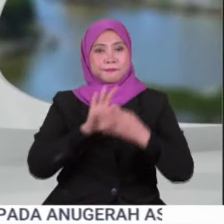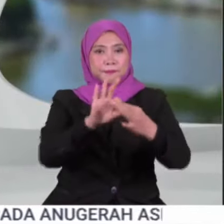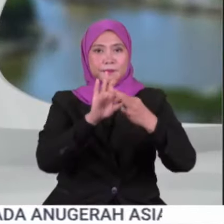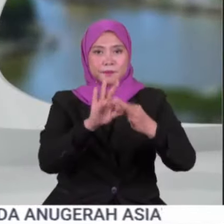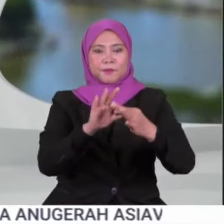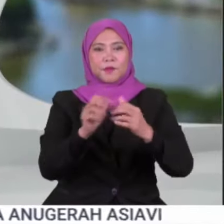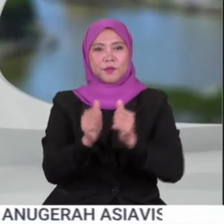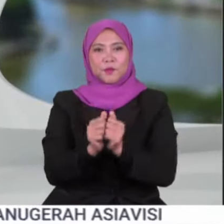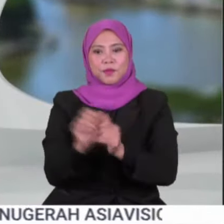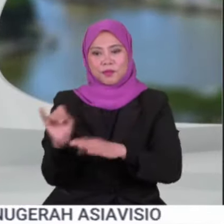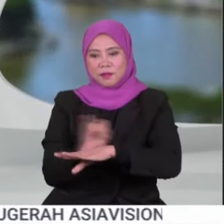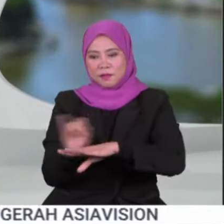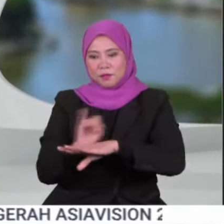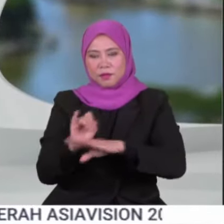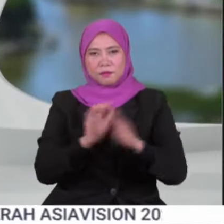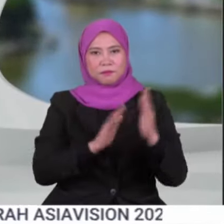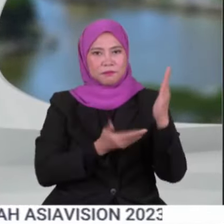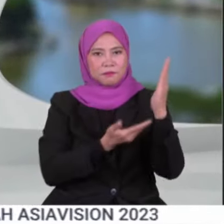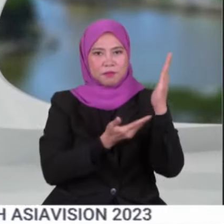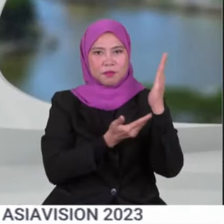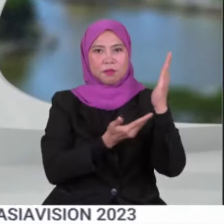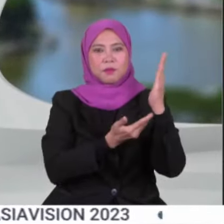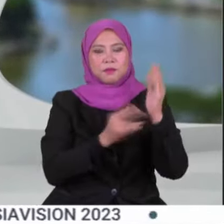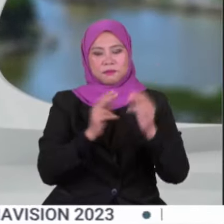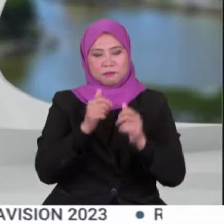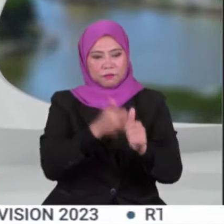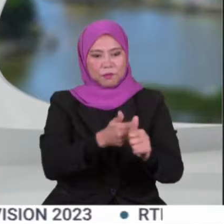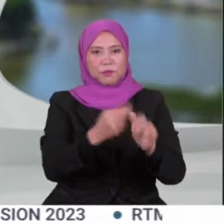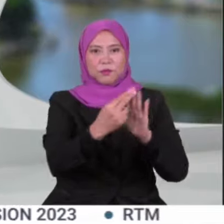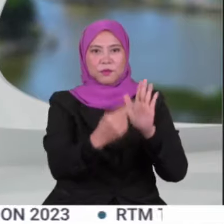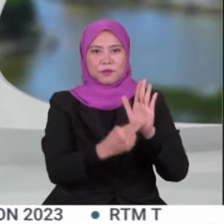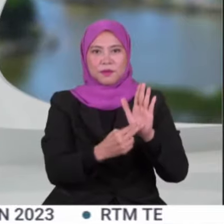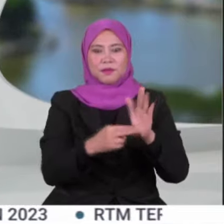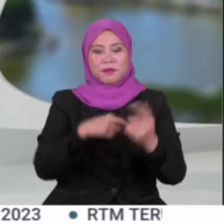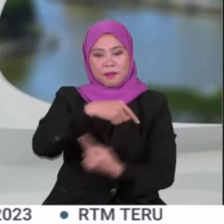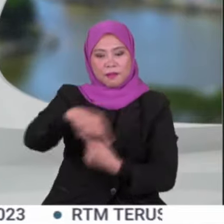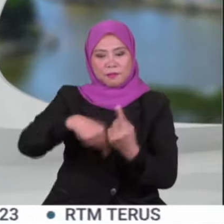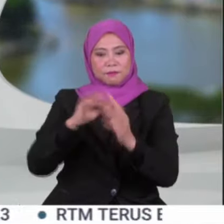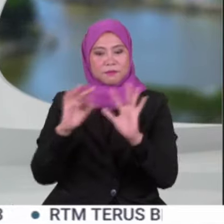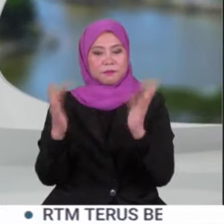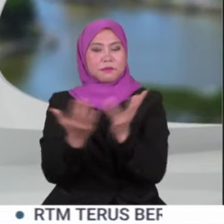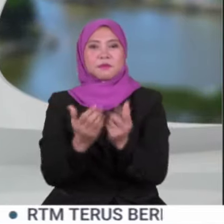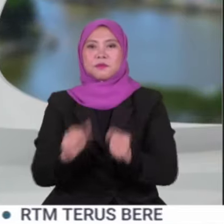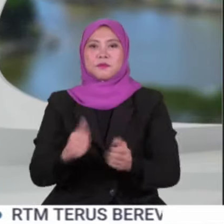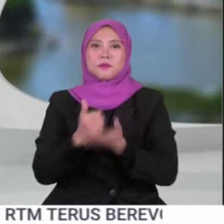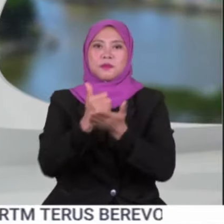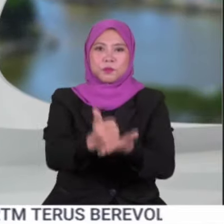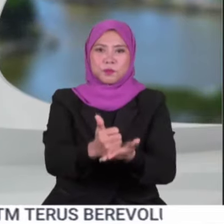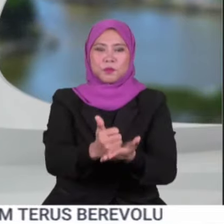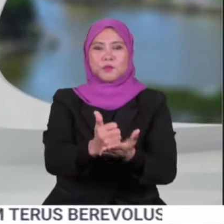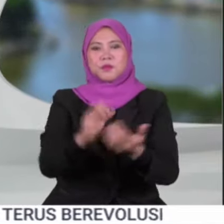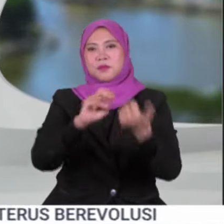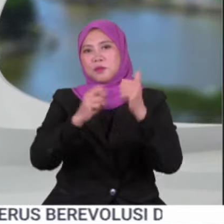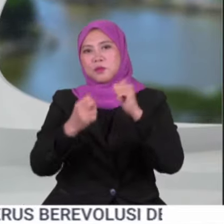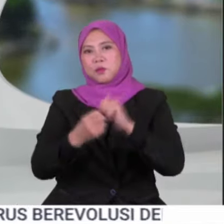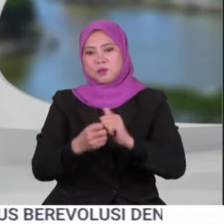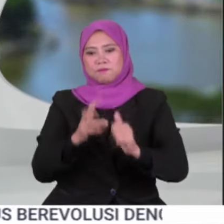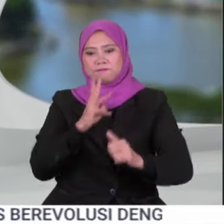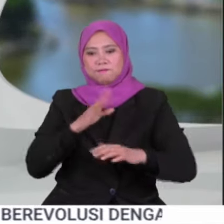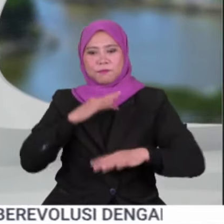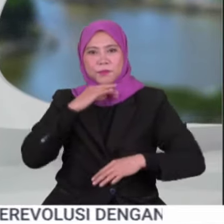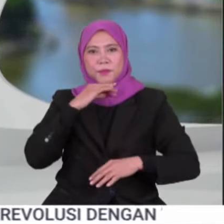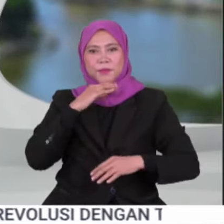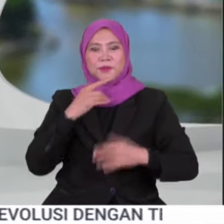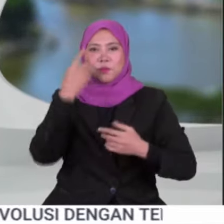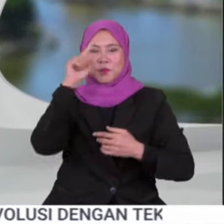Kerjasama pemain industri kelapa sawit dalam mematuhi undang-undang alam sekitar dapat membantu membendung isu pencemaran dan kesannya